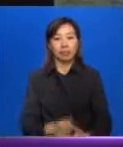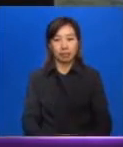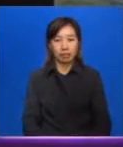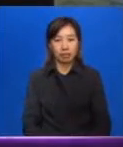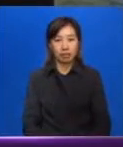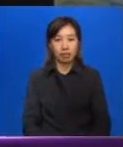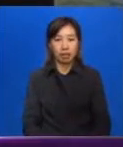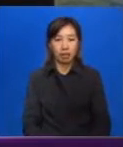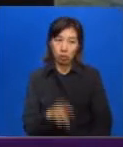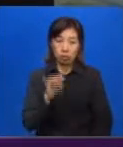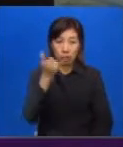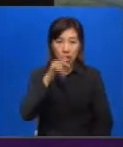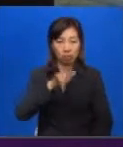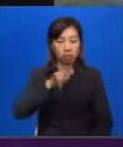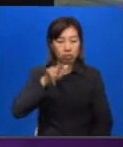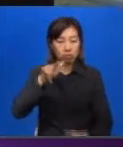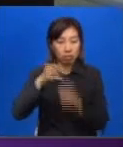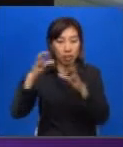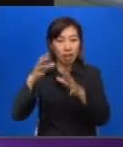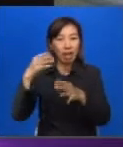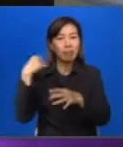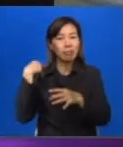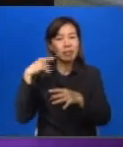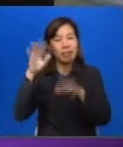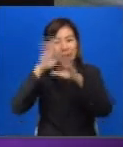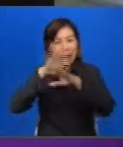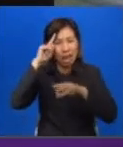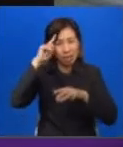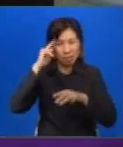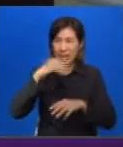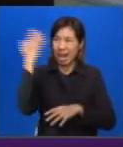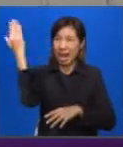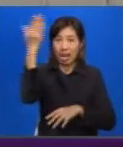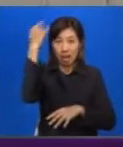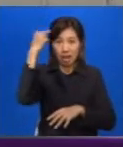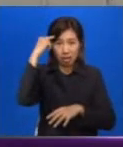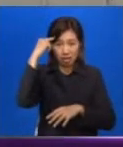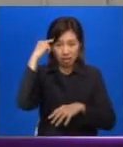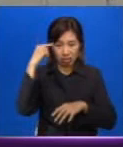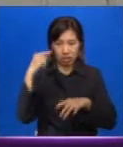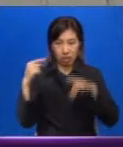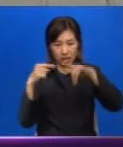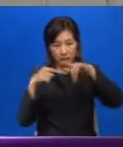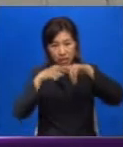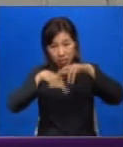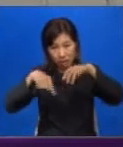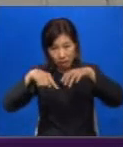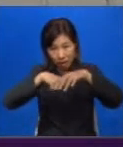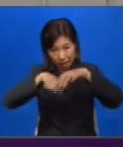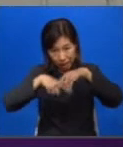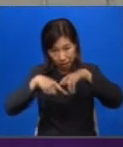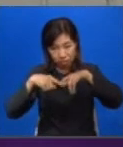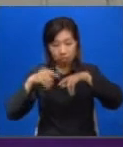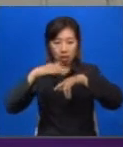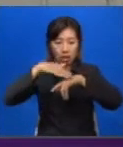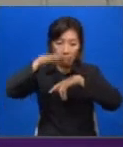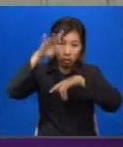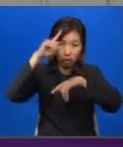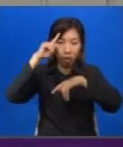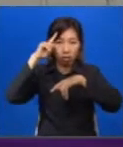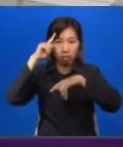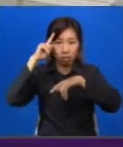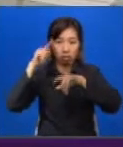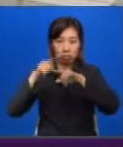โดยการระเบิดอาจจะไม่ต้องใหญ่มากแต่ด้วยแรงดันอากาศที่แตกต่างกันระหว่างภายในและภายนอกตัวเครื่องก็สามารถทำให้เครื่องบินแหลก